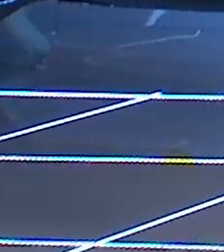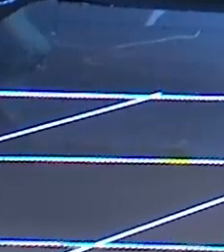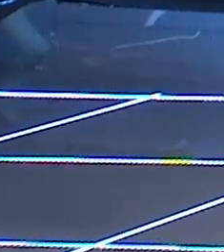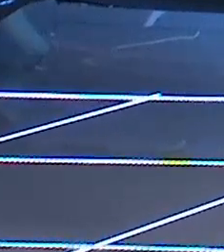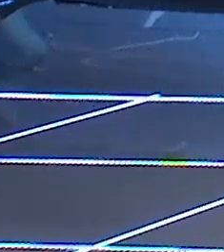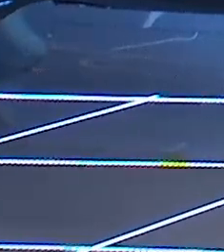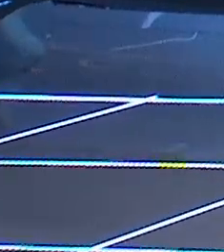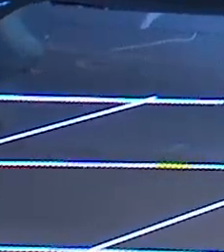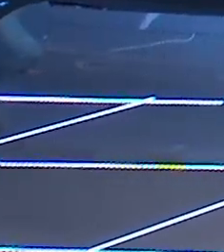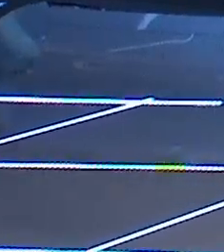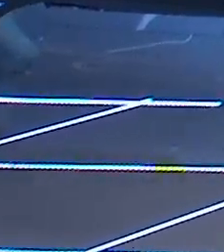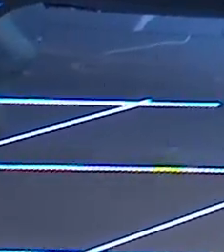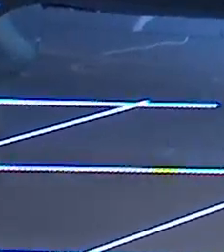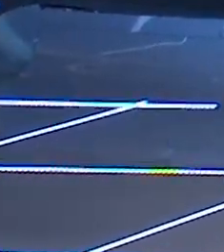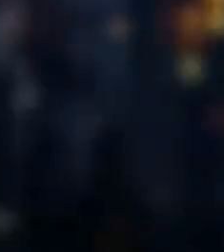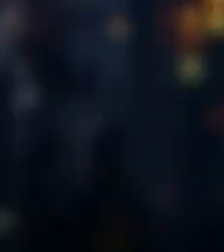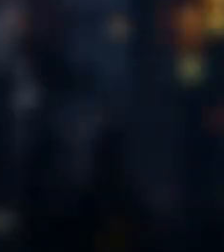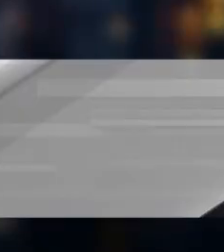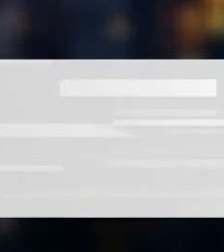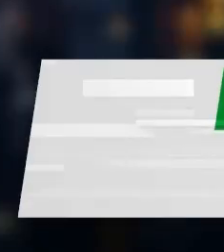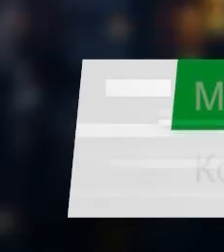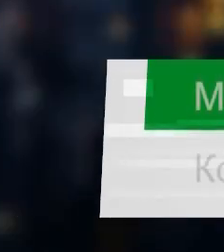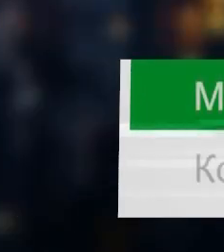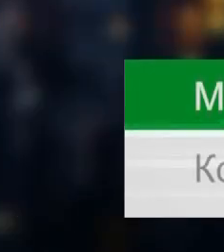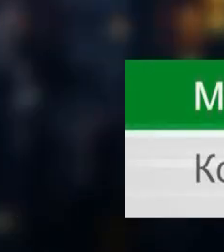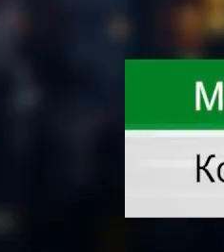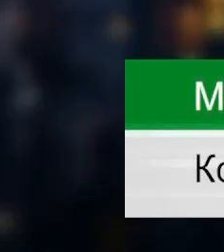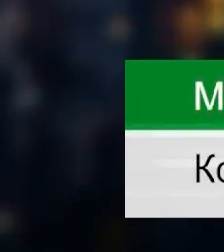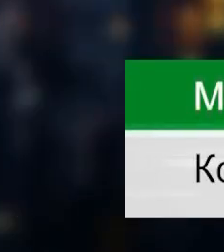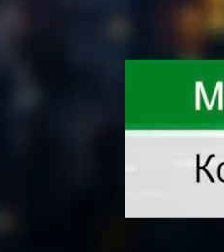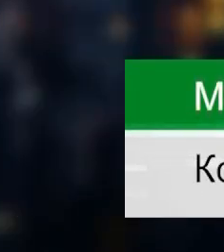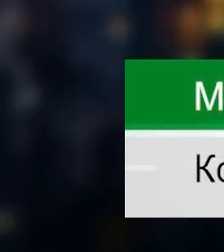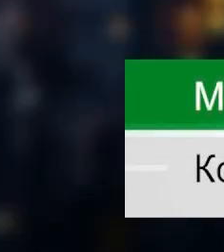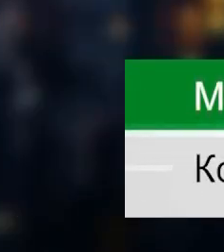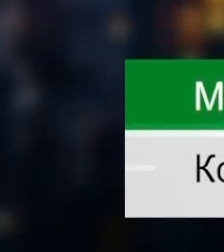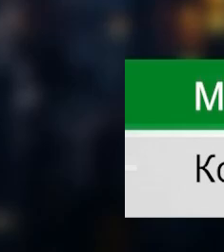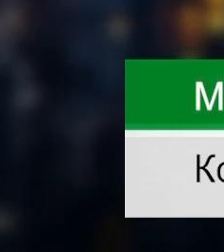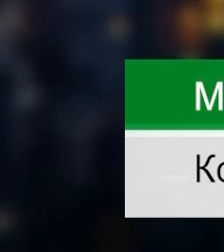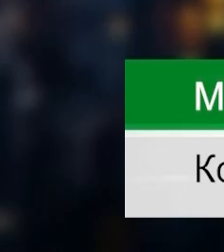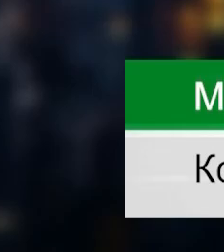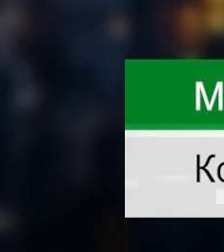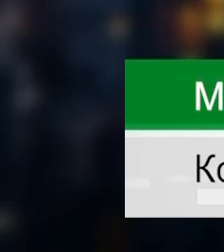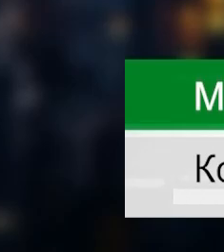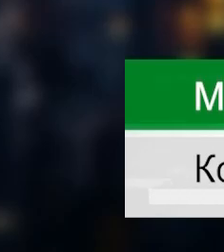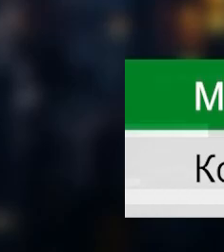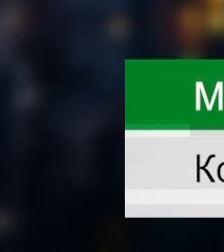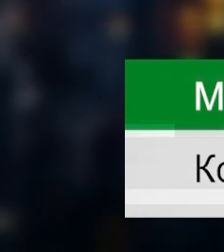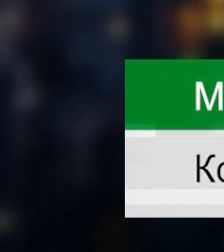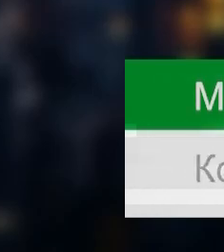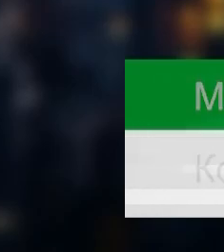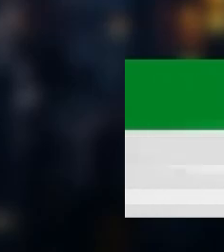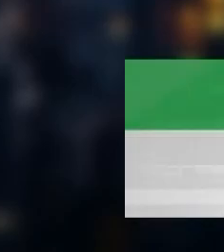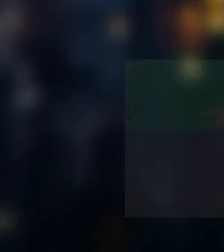Добрый вечер. Еще одна точка притяжения для жителей и гостей города появилась на карте Алматы. 21 октября